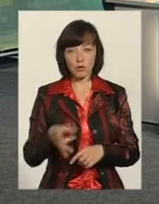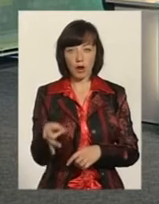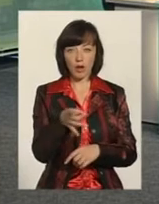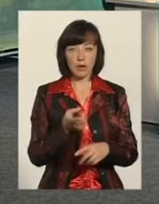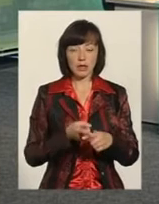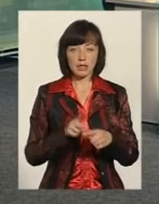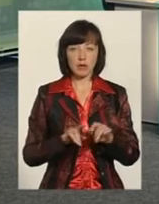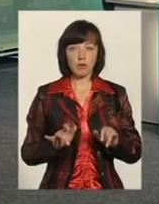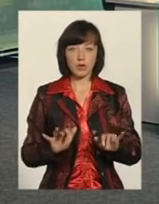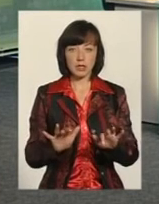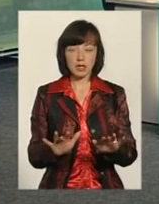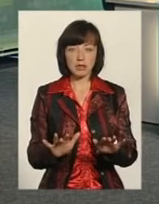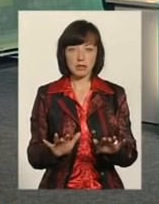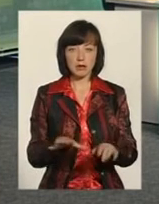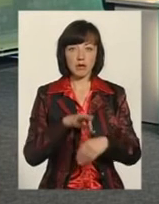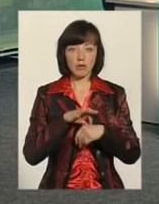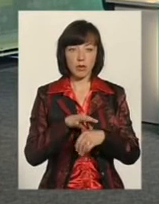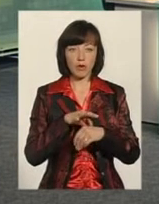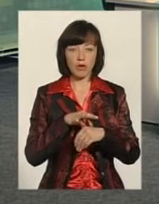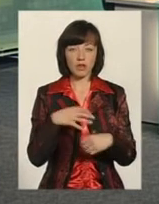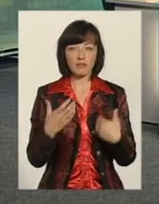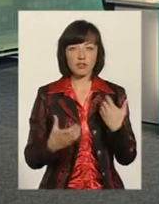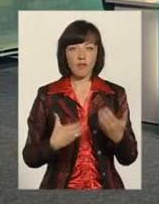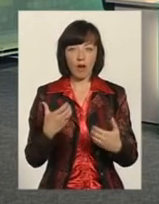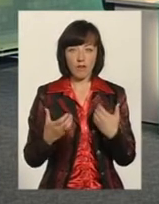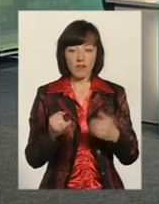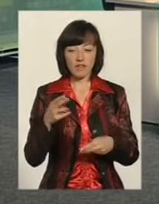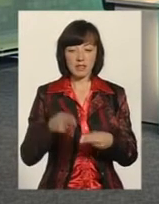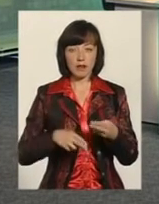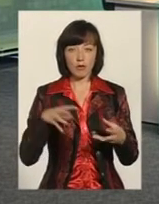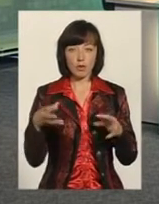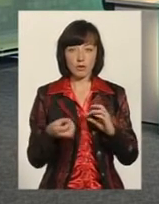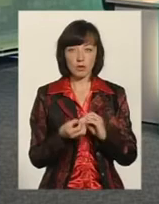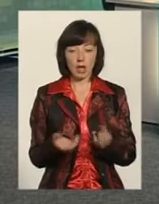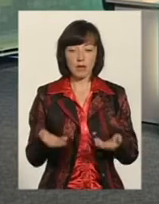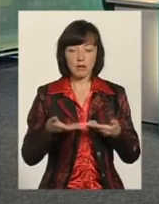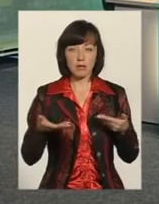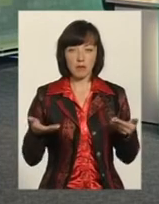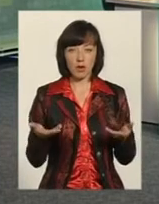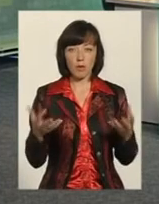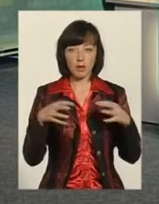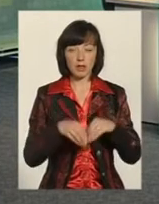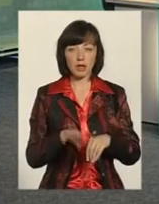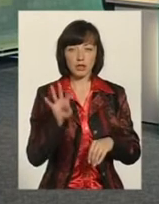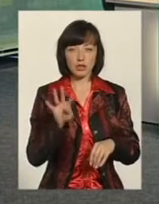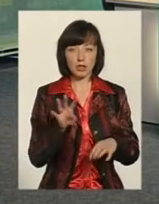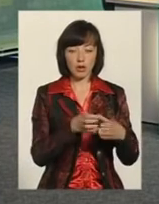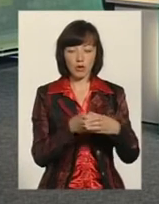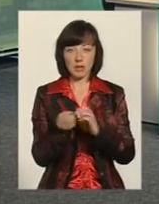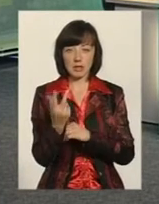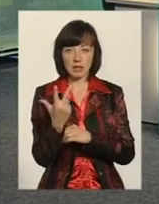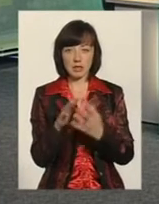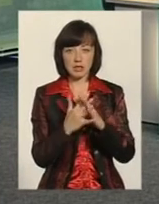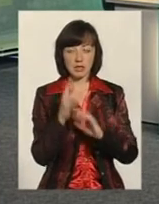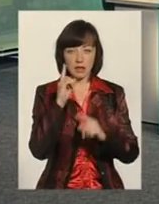цей процес, скажімо так, проходив жваво, і в кінцевому результаті ми об'єднали 4 громади. 13 сільських